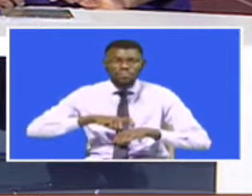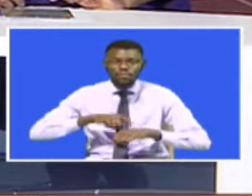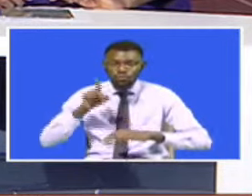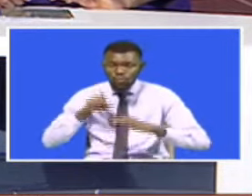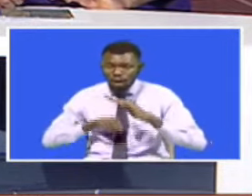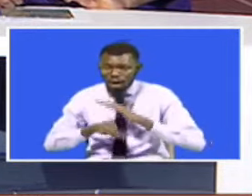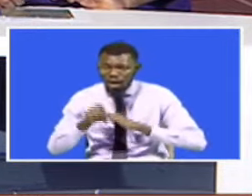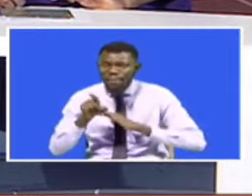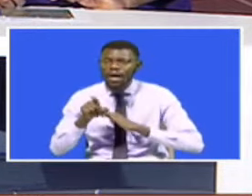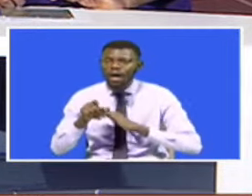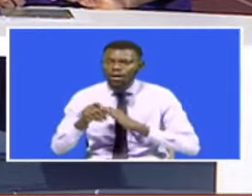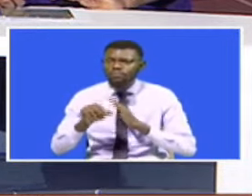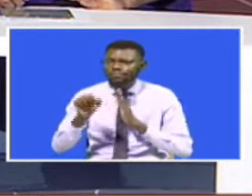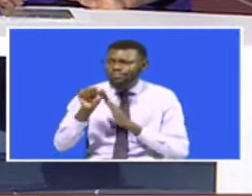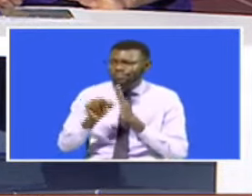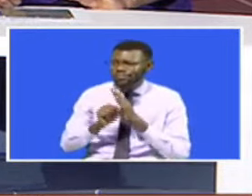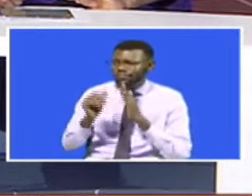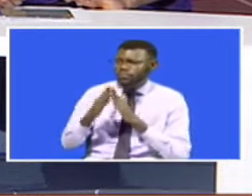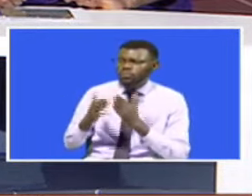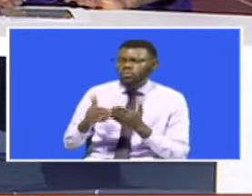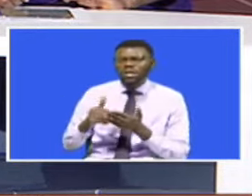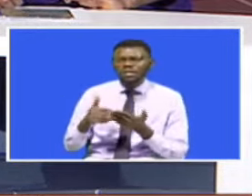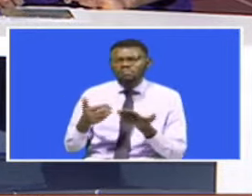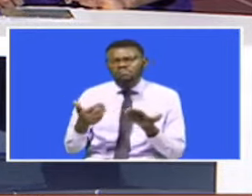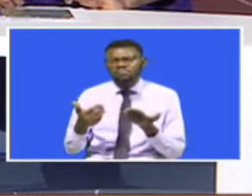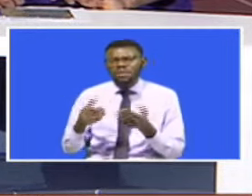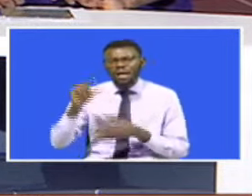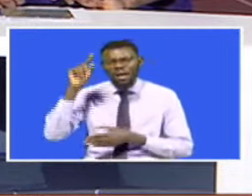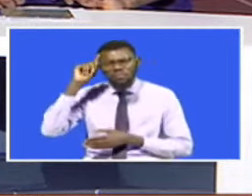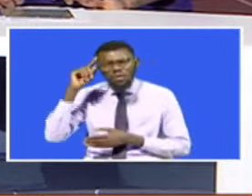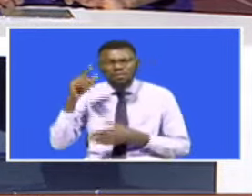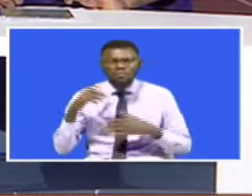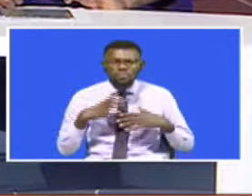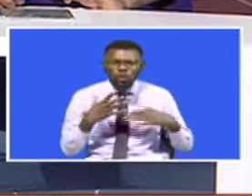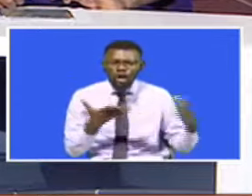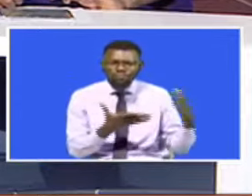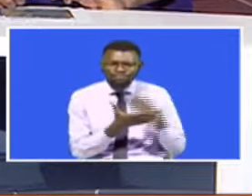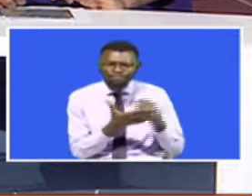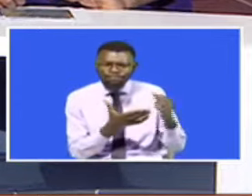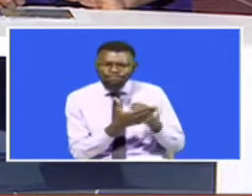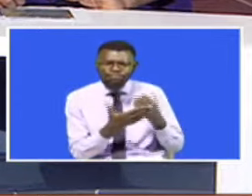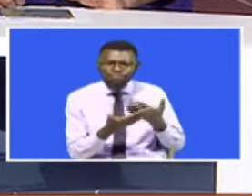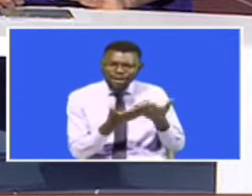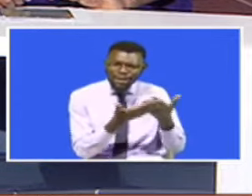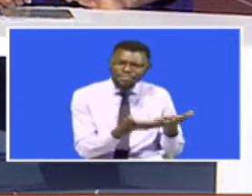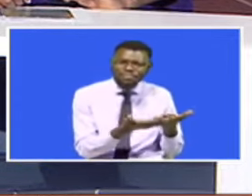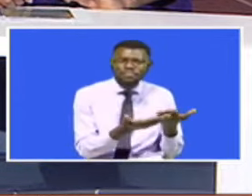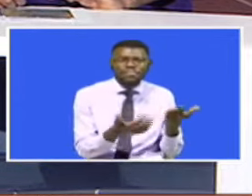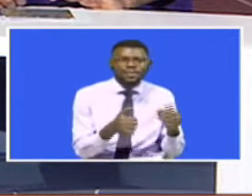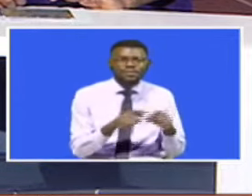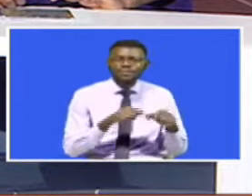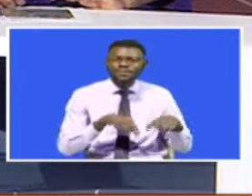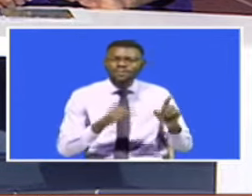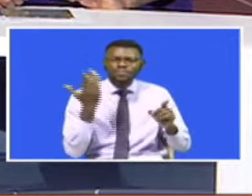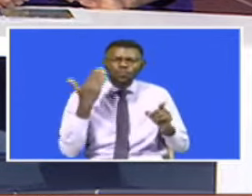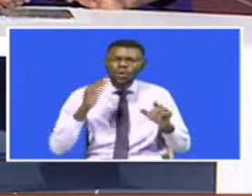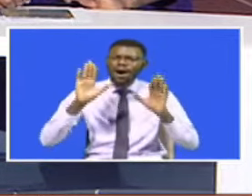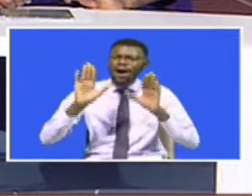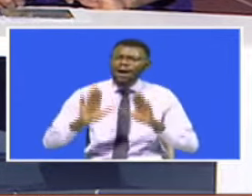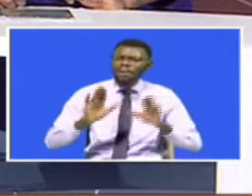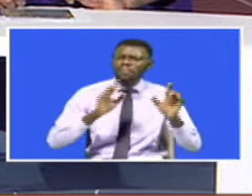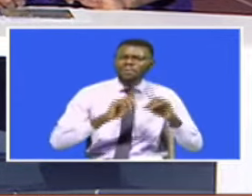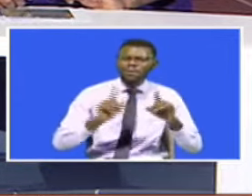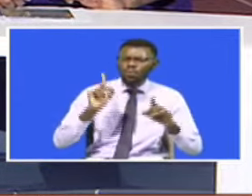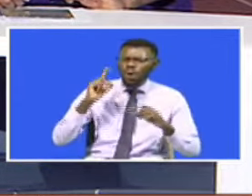ikulu, Rais Ruto aliunda serikali yake kumsaidia kutimiza ahadi alizowapa Wakenya kwenye kampeni zake za urais. Je, mwaka